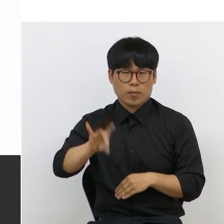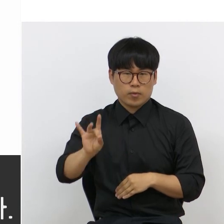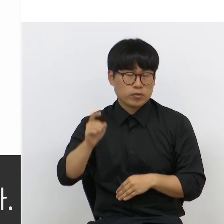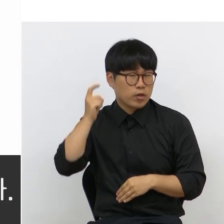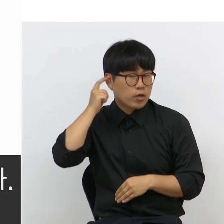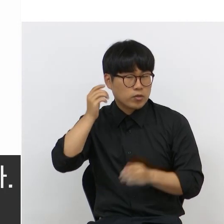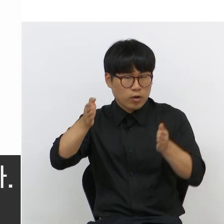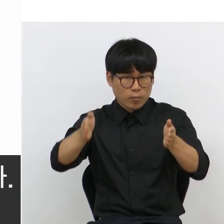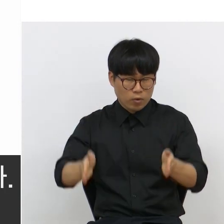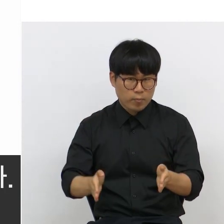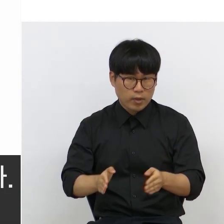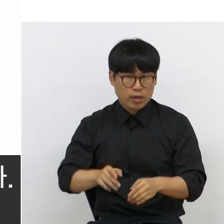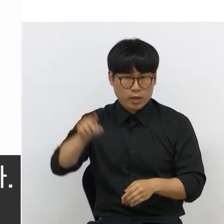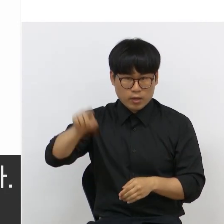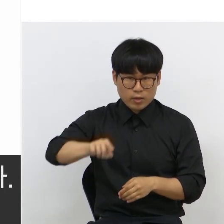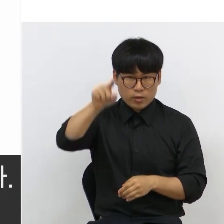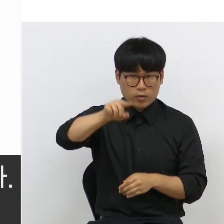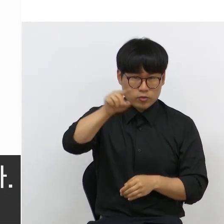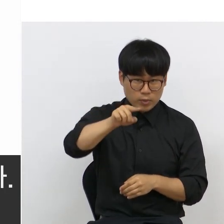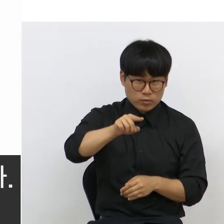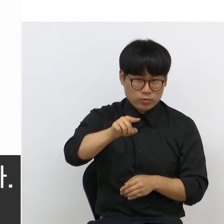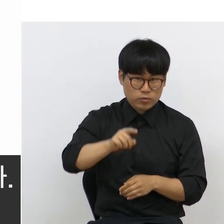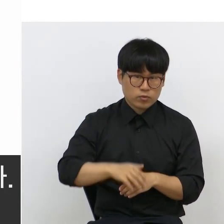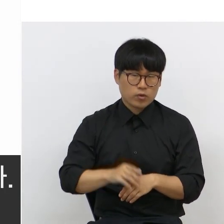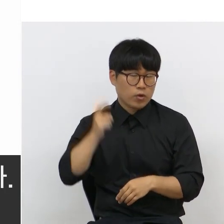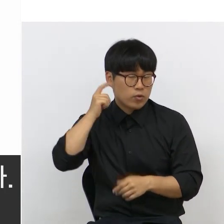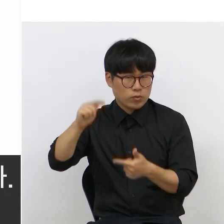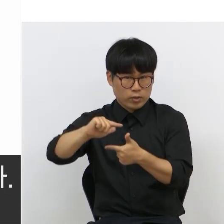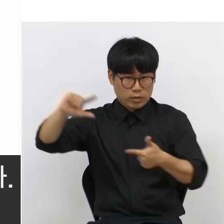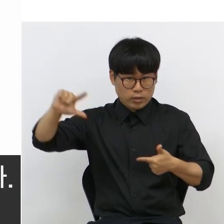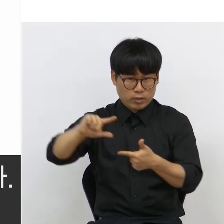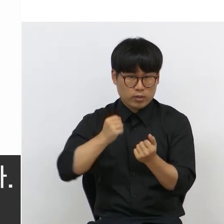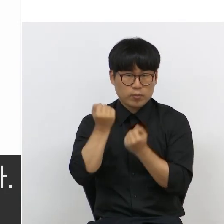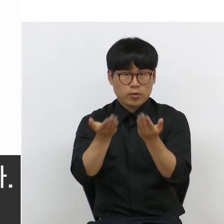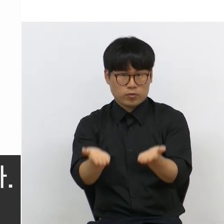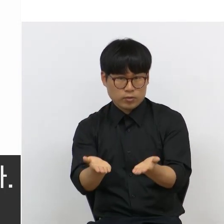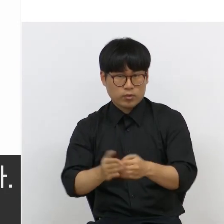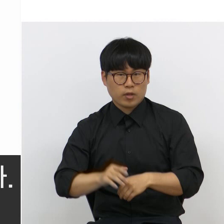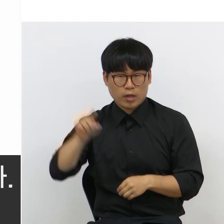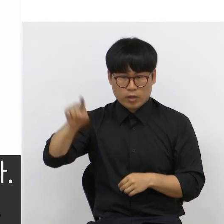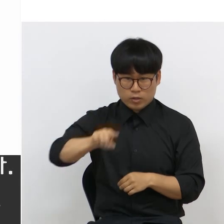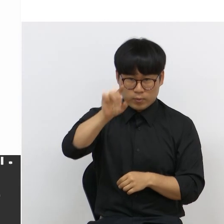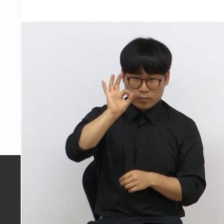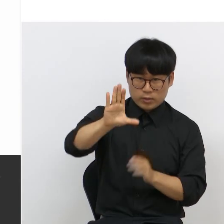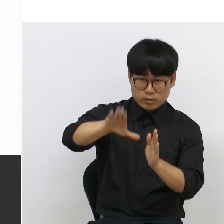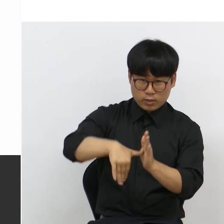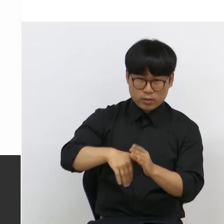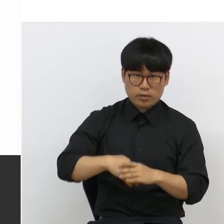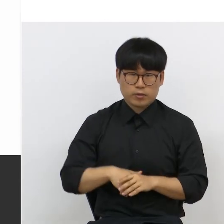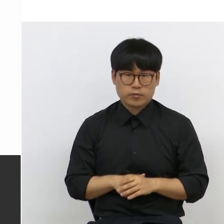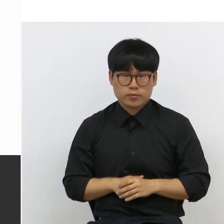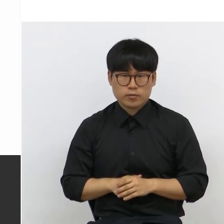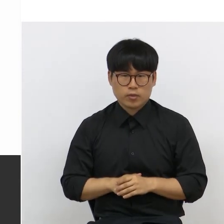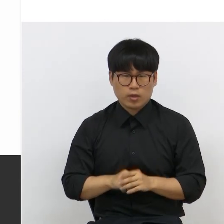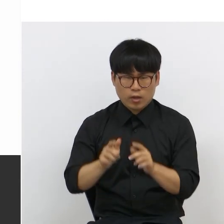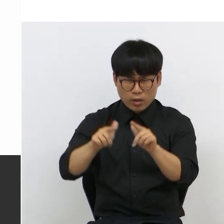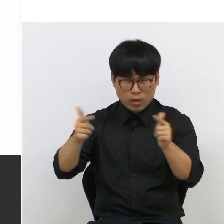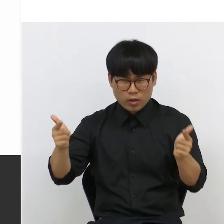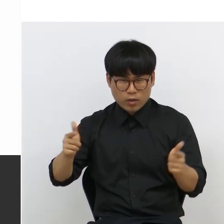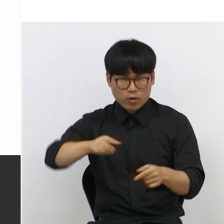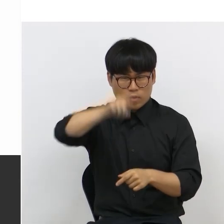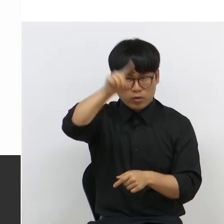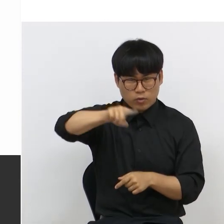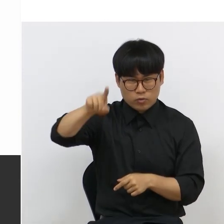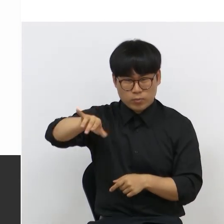범위, 주파수와 소리의 크기에 대해 말씀드리겠습니다. 이렇게 주파수를 보면 이렇게 여러 주파수가